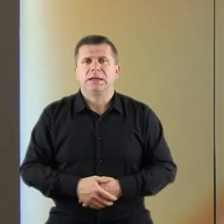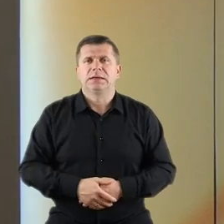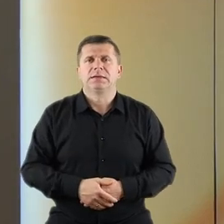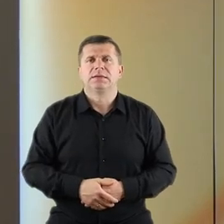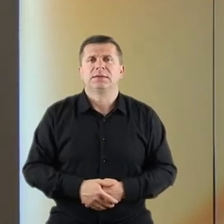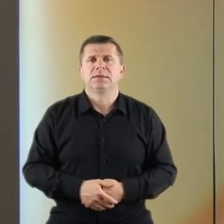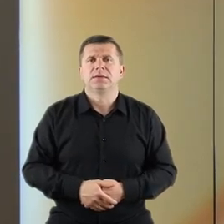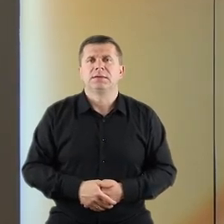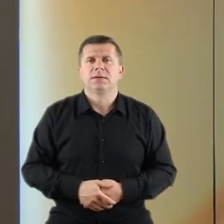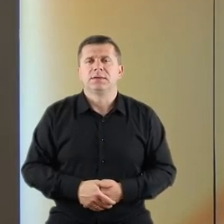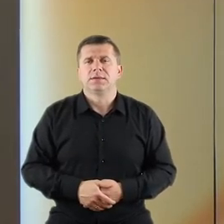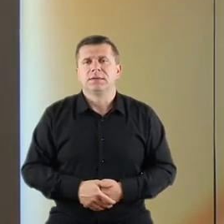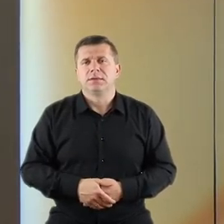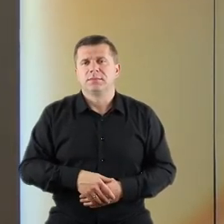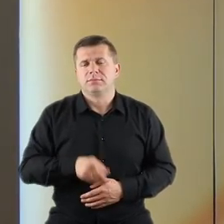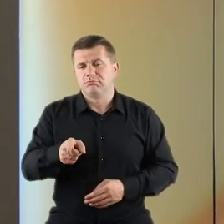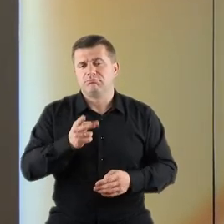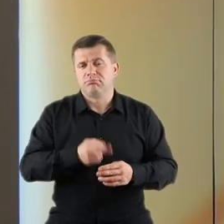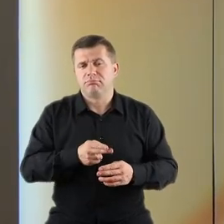tym chorego